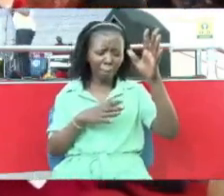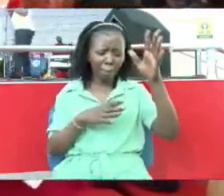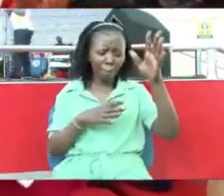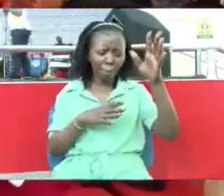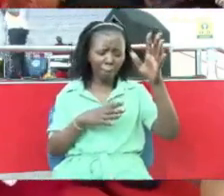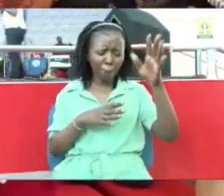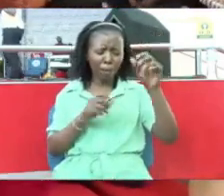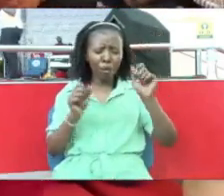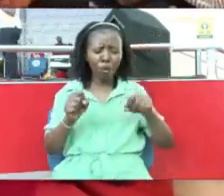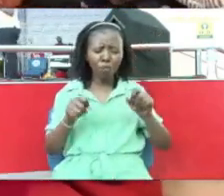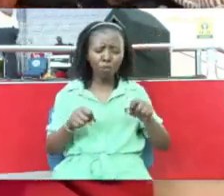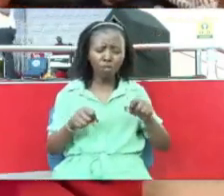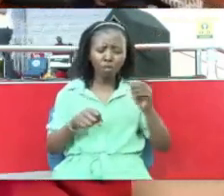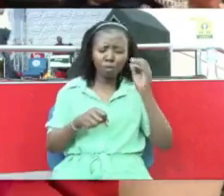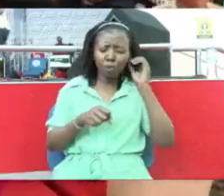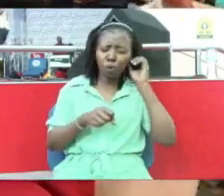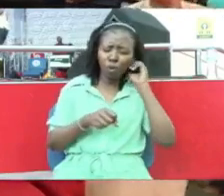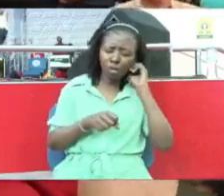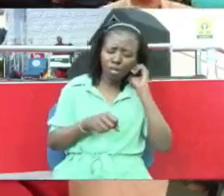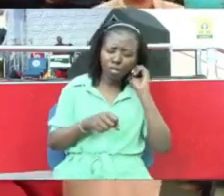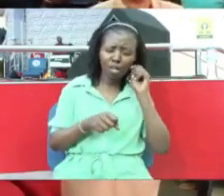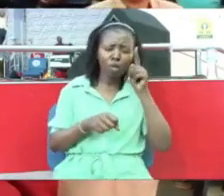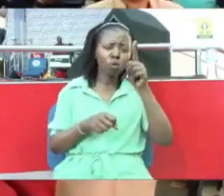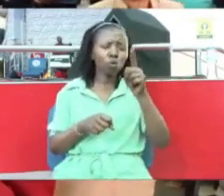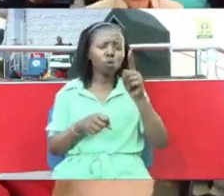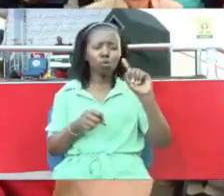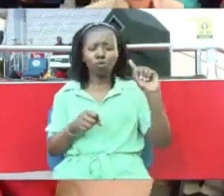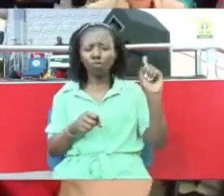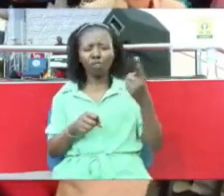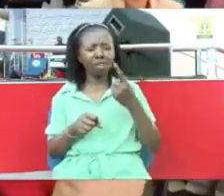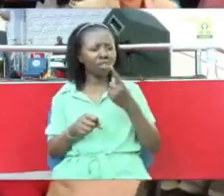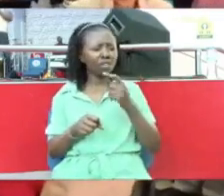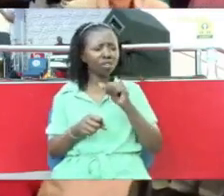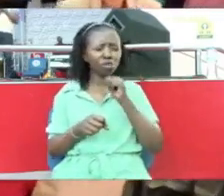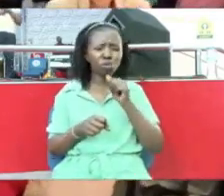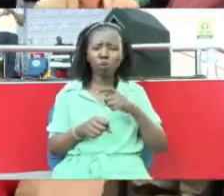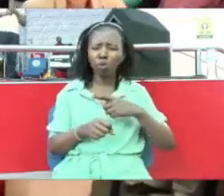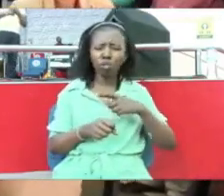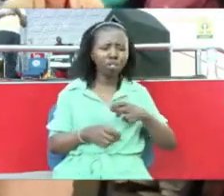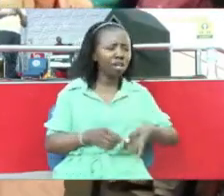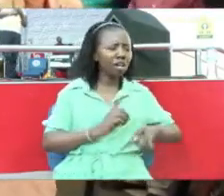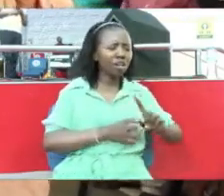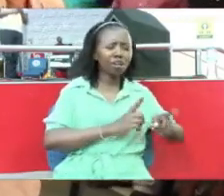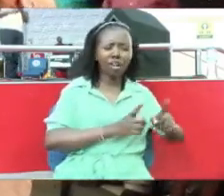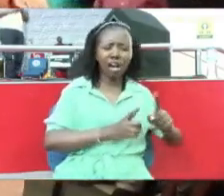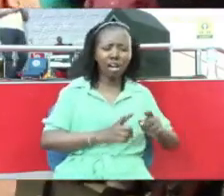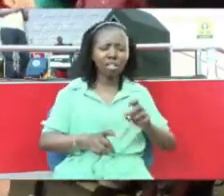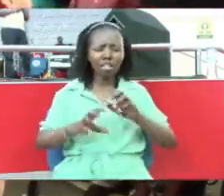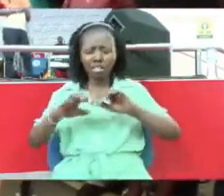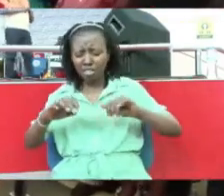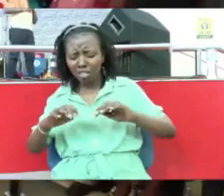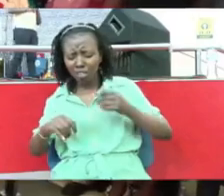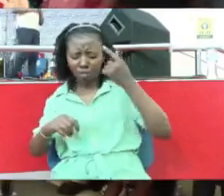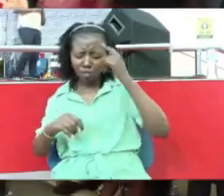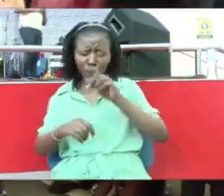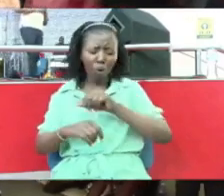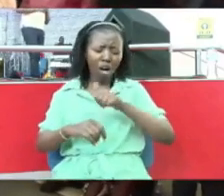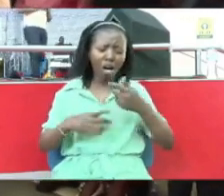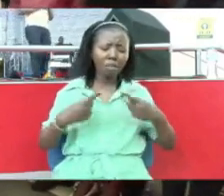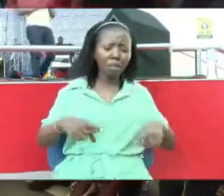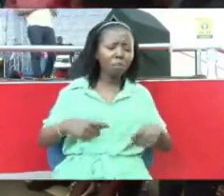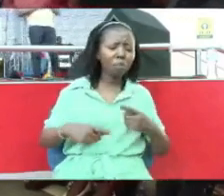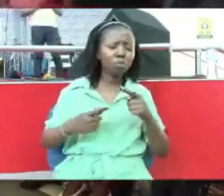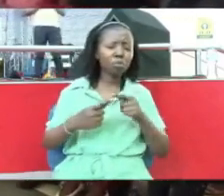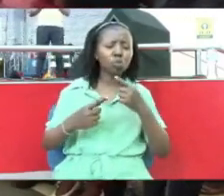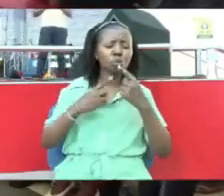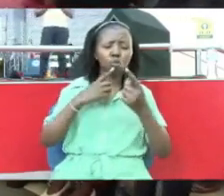tutaweza kukusikia directly, baba yetu. Hatutakimbia pande na pande tukitafuta watu wa kutuambia